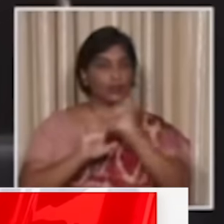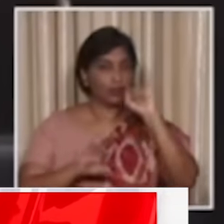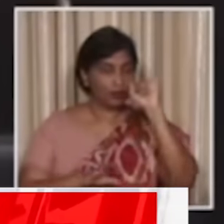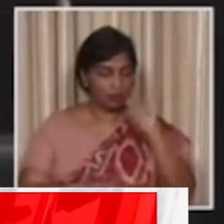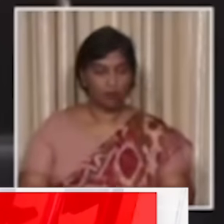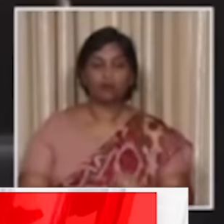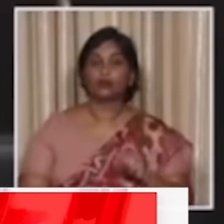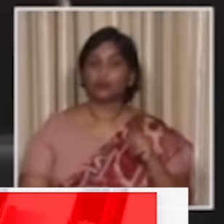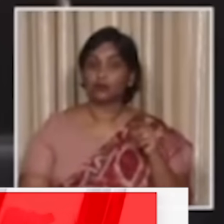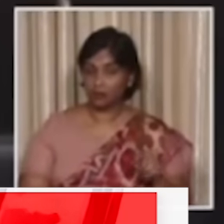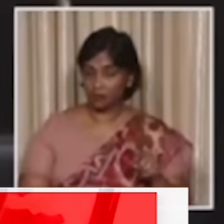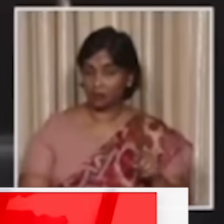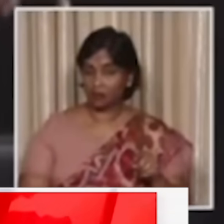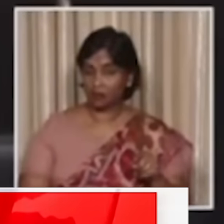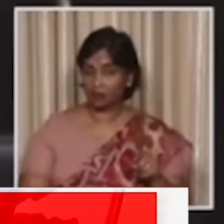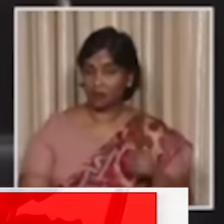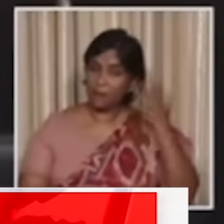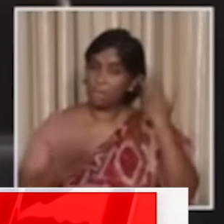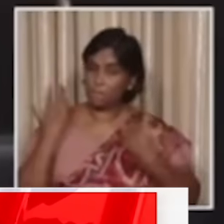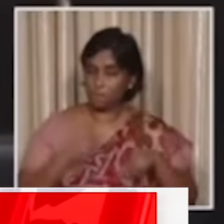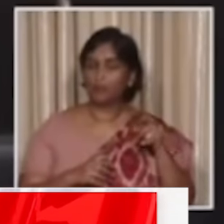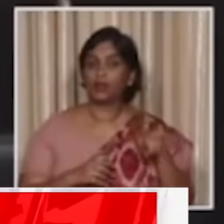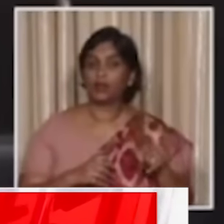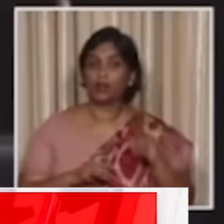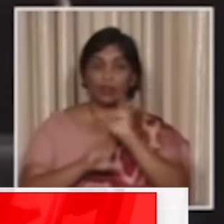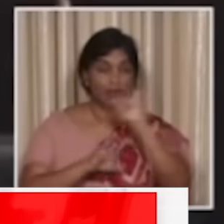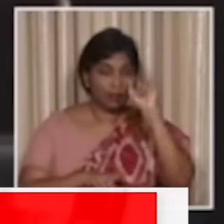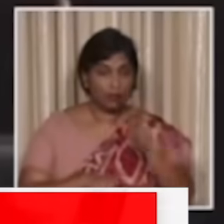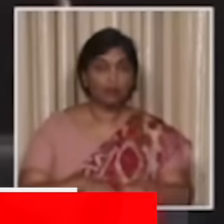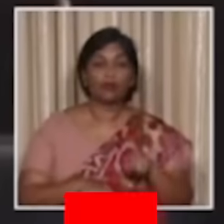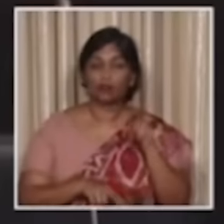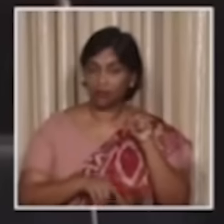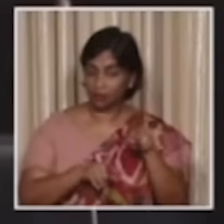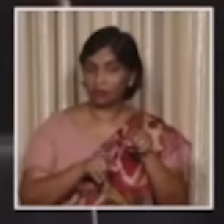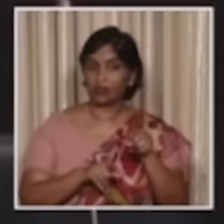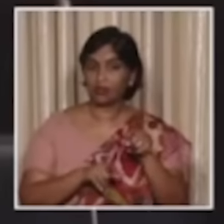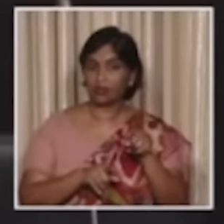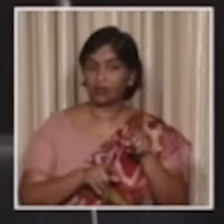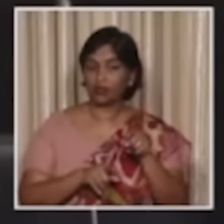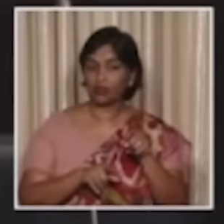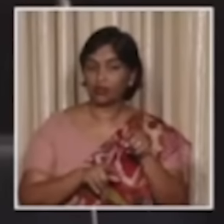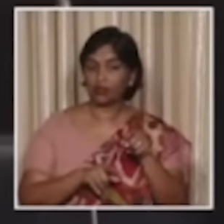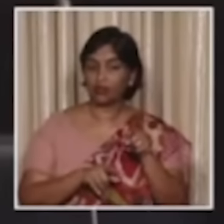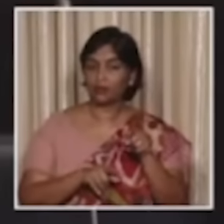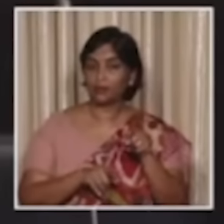කෙනෙක් 16000ක් මැරිලා තිබෙනවා. ඒ 16004